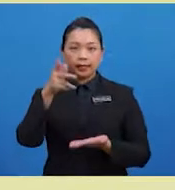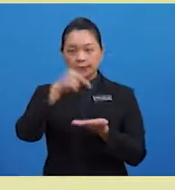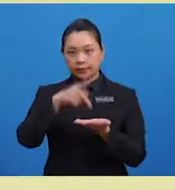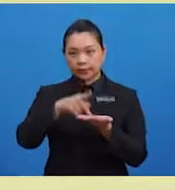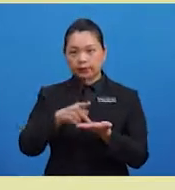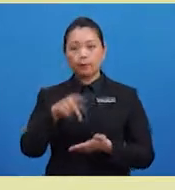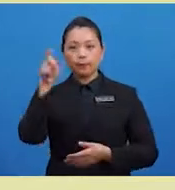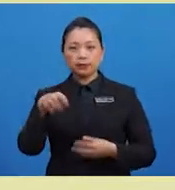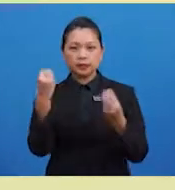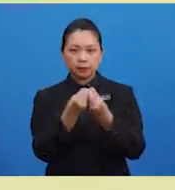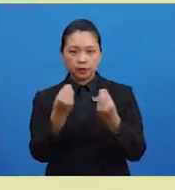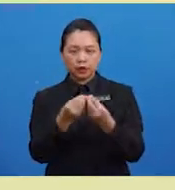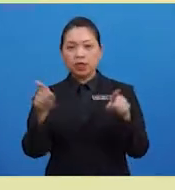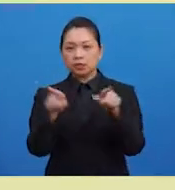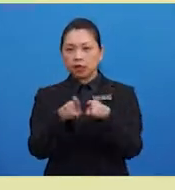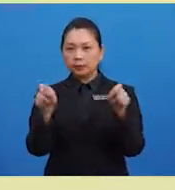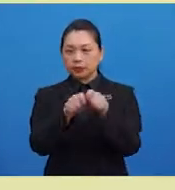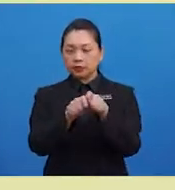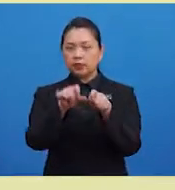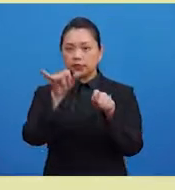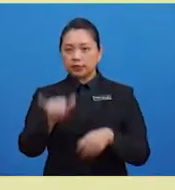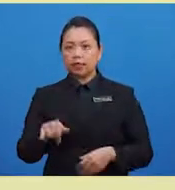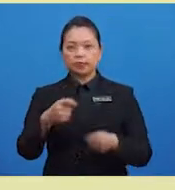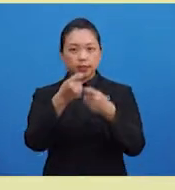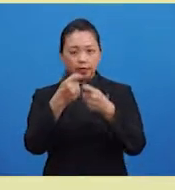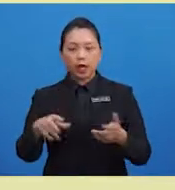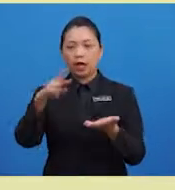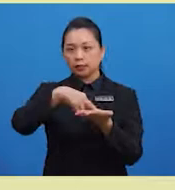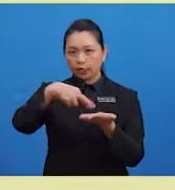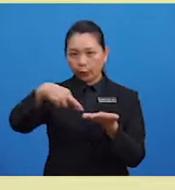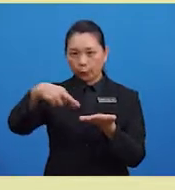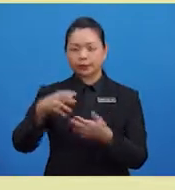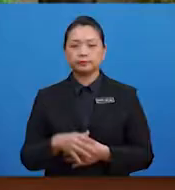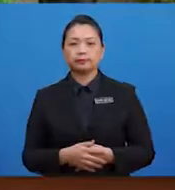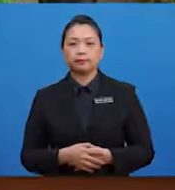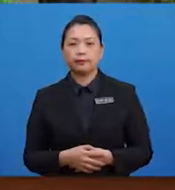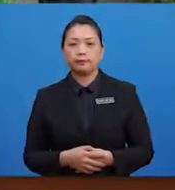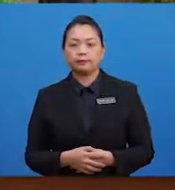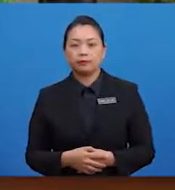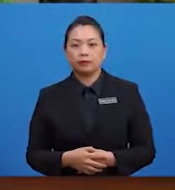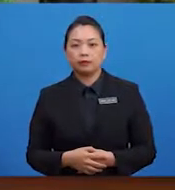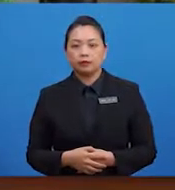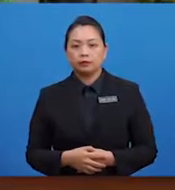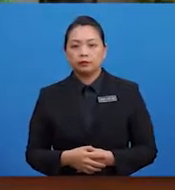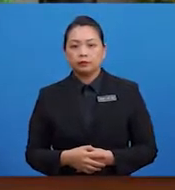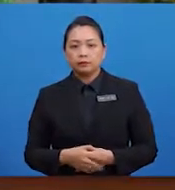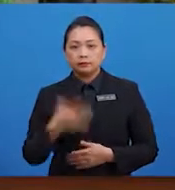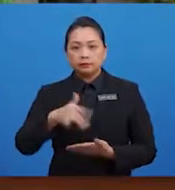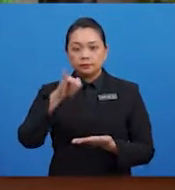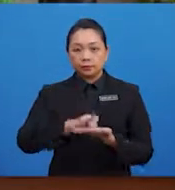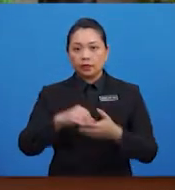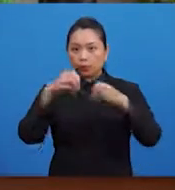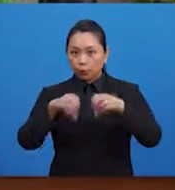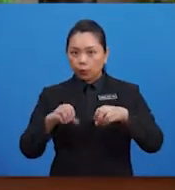bilangannya sama seperti yang telah direkodkan dalam rekod penghantaran telur. Kemudian, telur ini